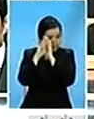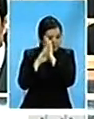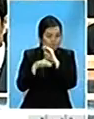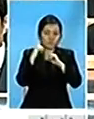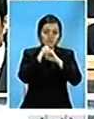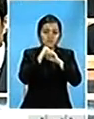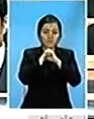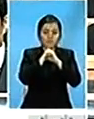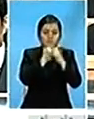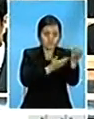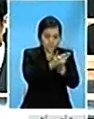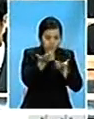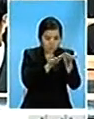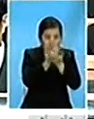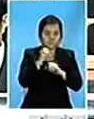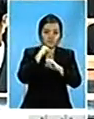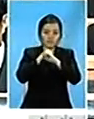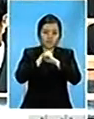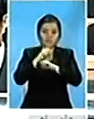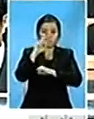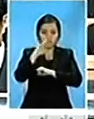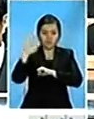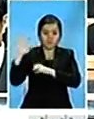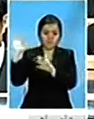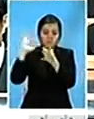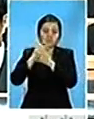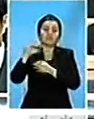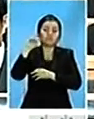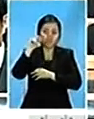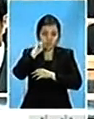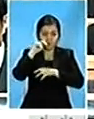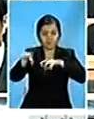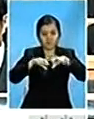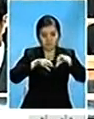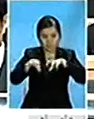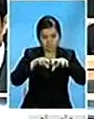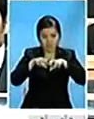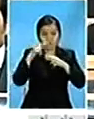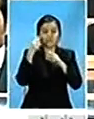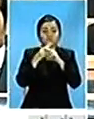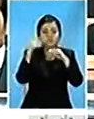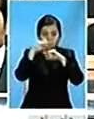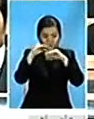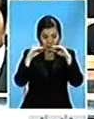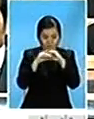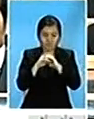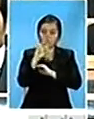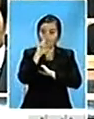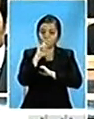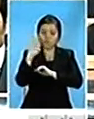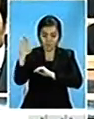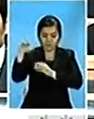ก่อสร้างระบบบริหารทรัพยากรน้ำและระบบแก้